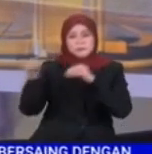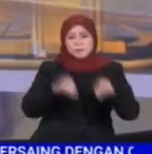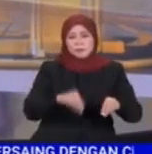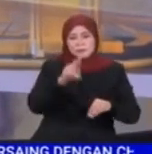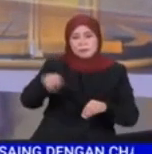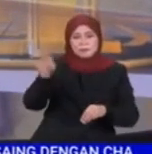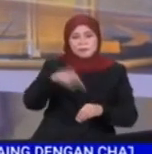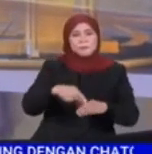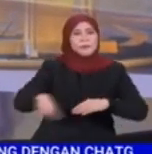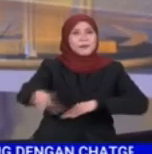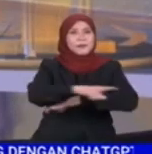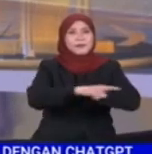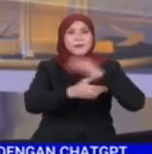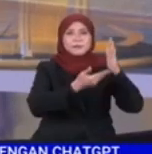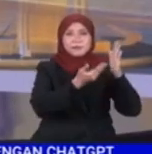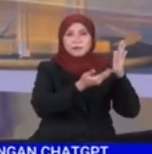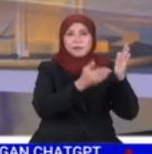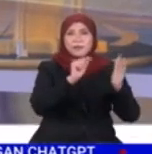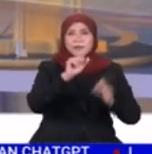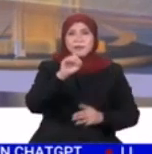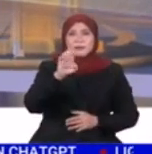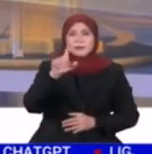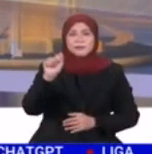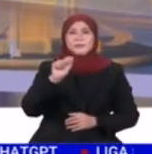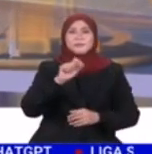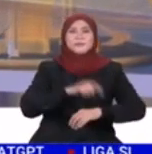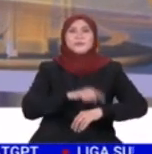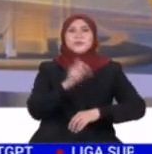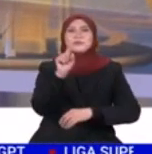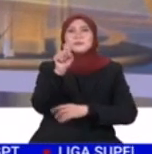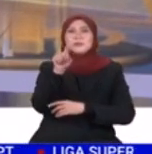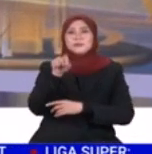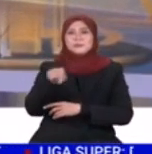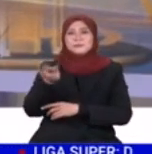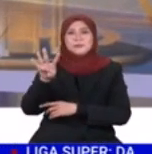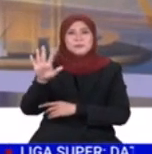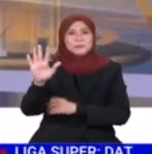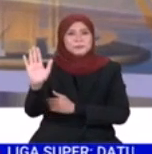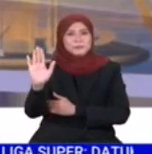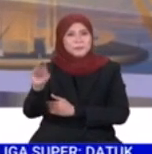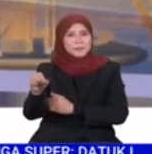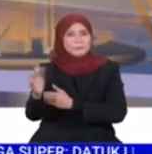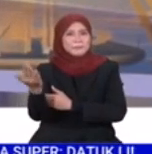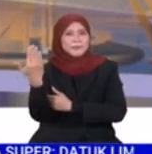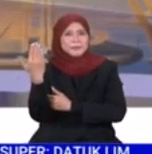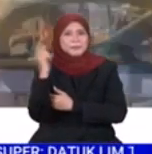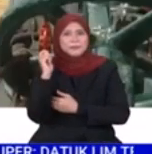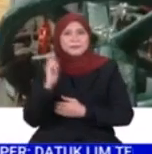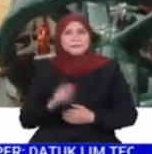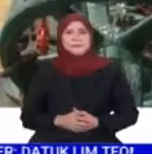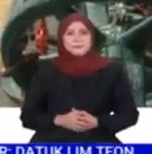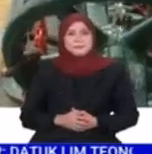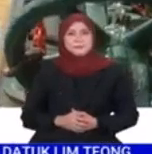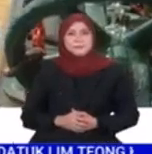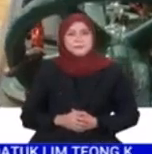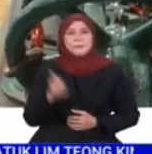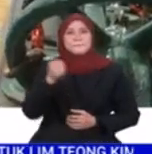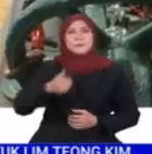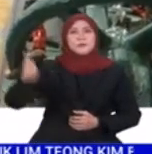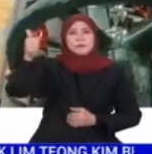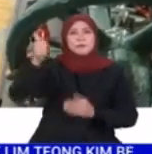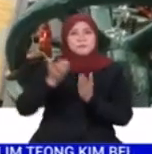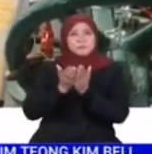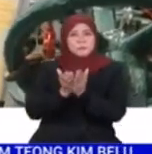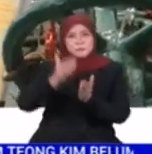minyak itu dikisan di ladang sawit Adela Sungai lebam pada 1145 menit malam tadi pengarah